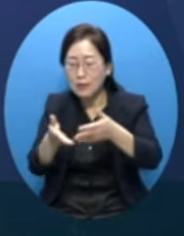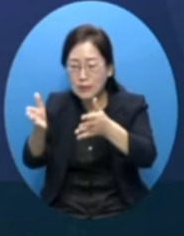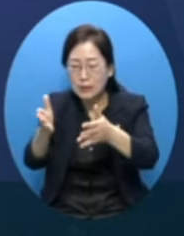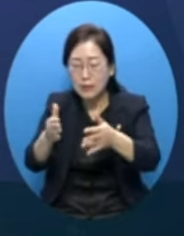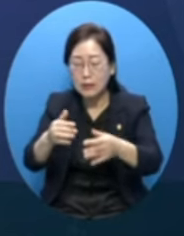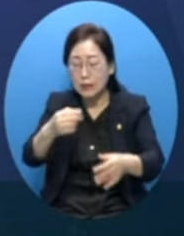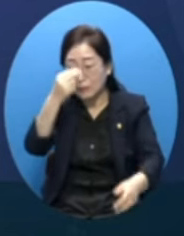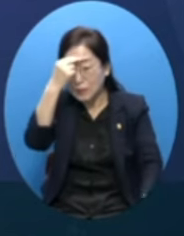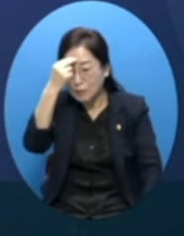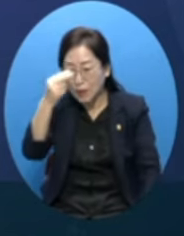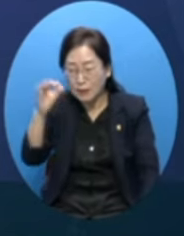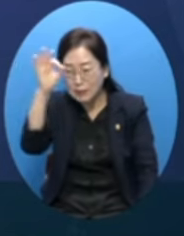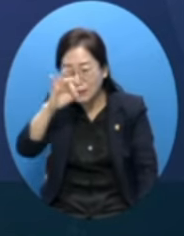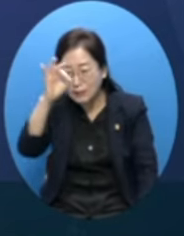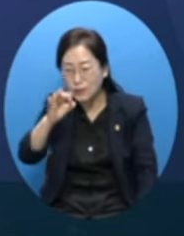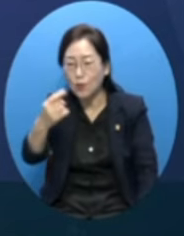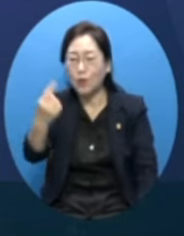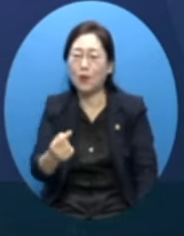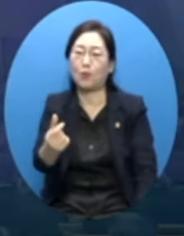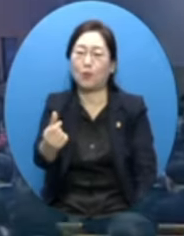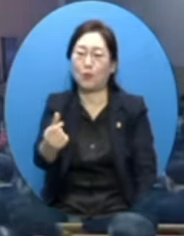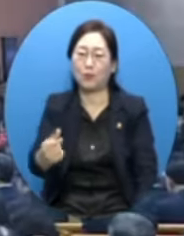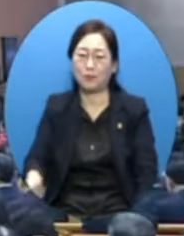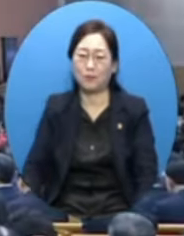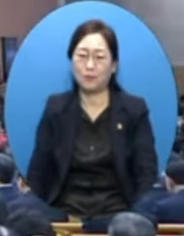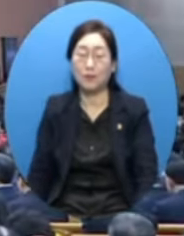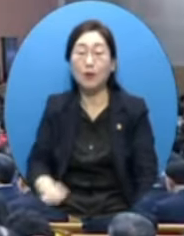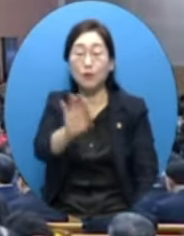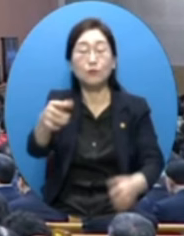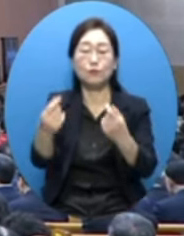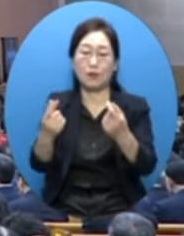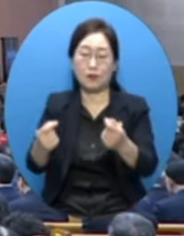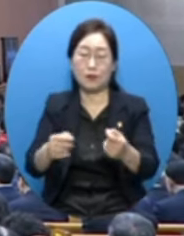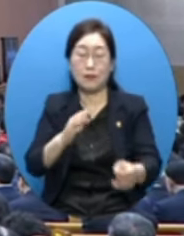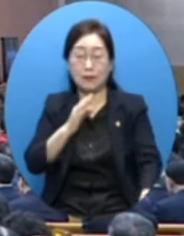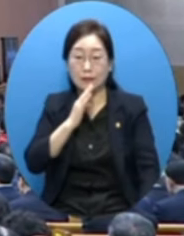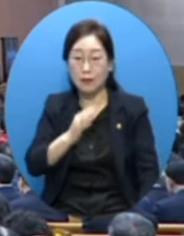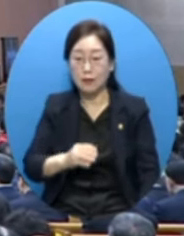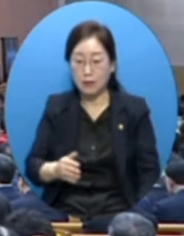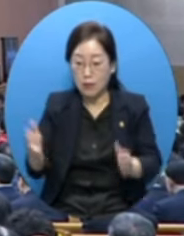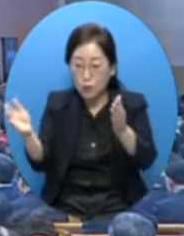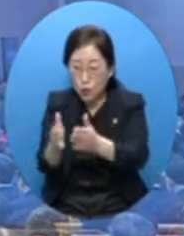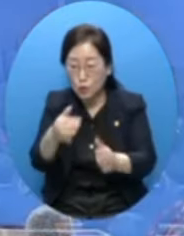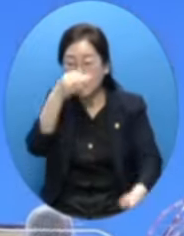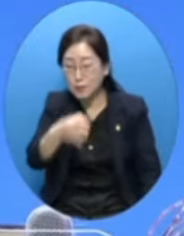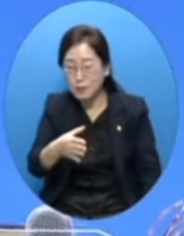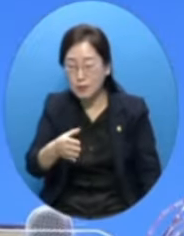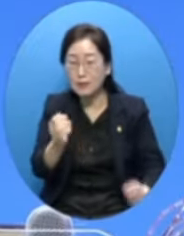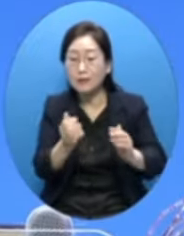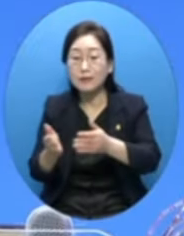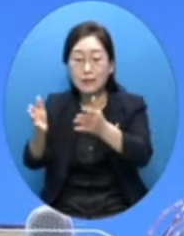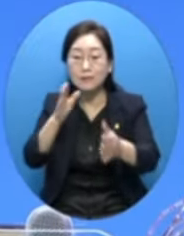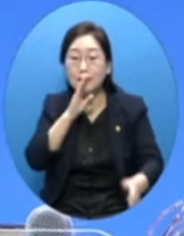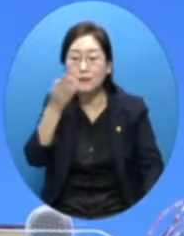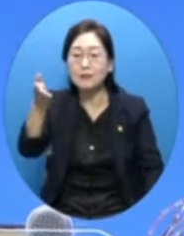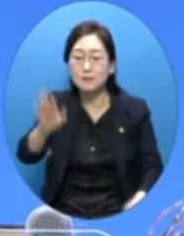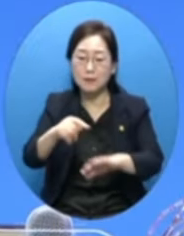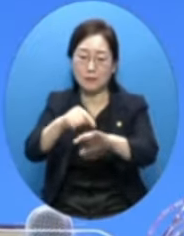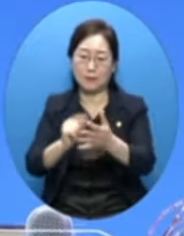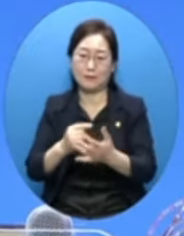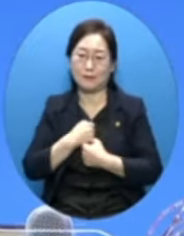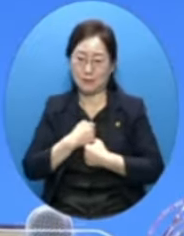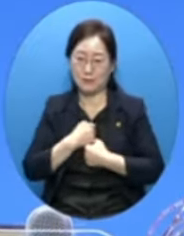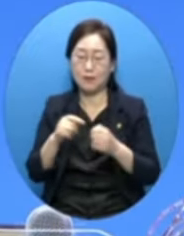자가 적음이라. 그렇습니다. 우리가 가는 길이 비록 그 길이 좁고 힘들고 어려운 길이라고 할지라도 마음을 지키고